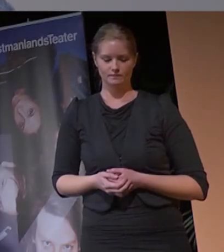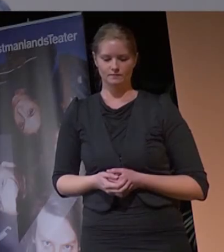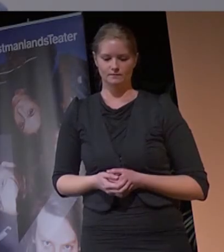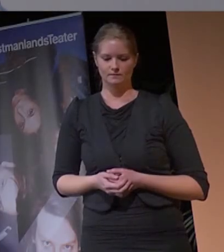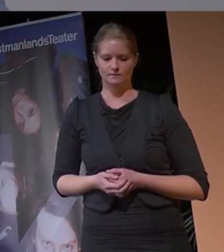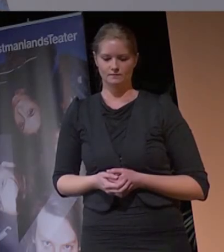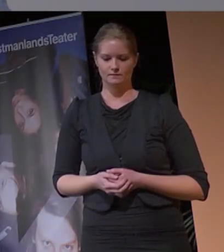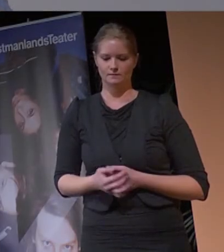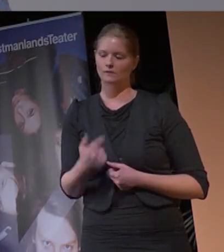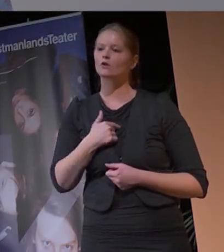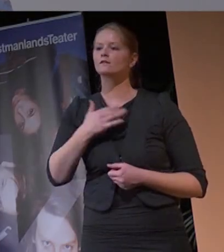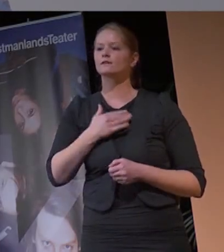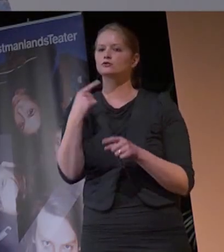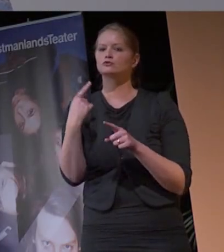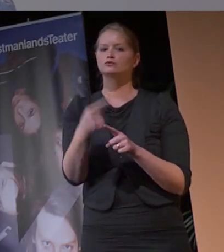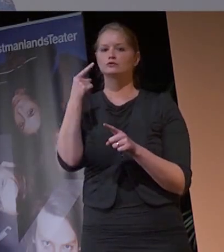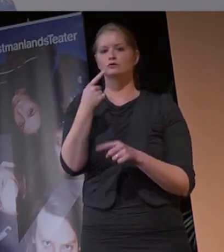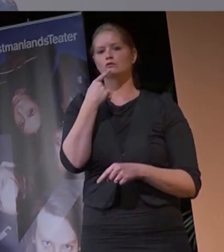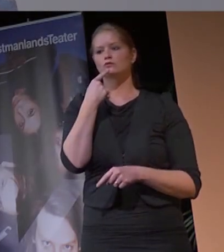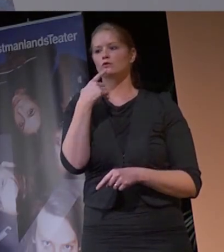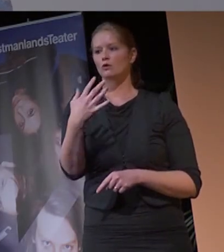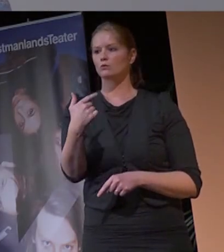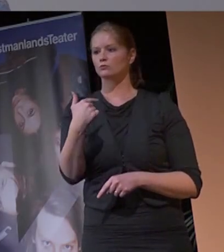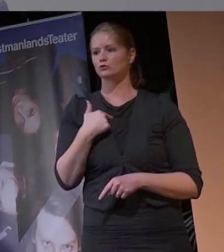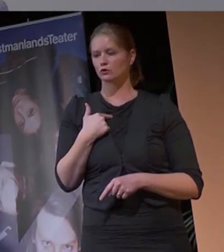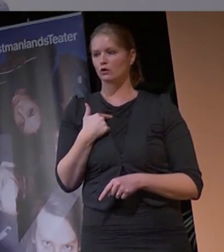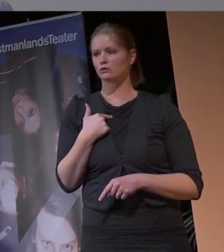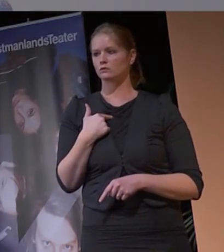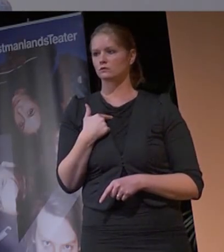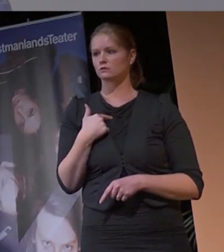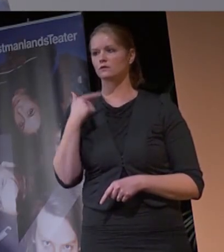Och jag vill vara tydlig med att jag litar.